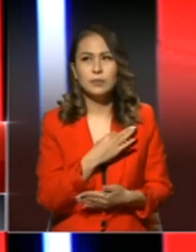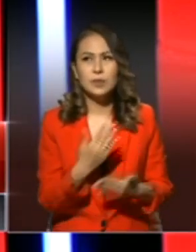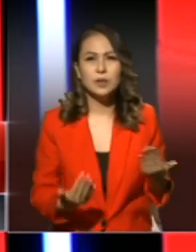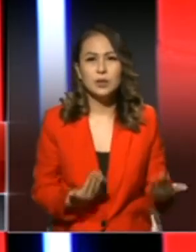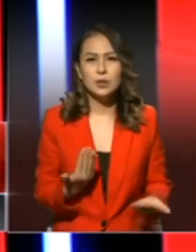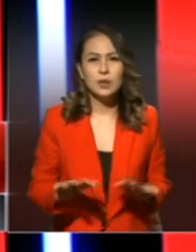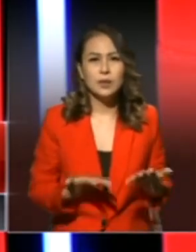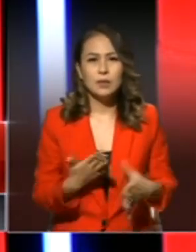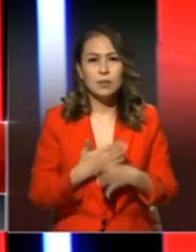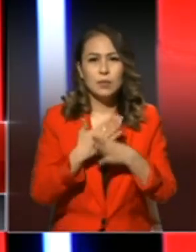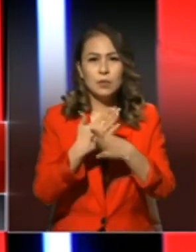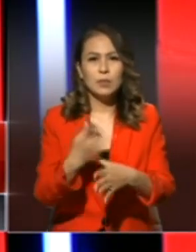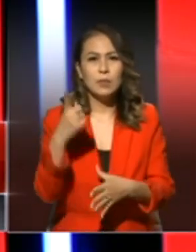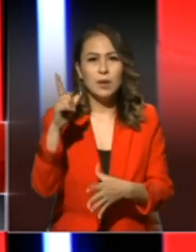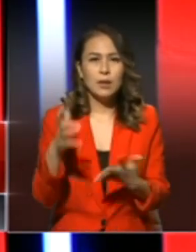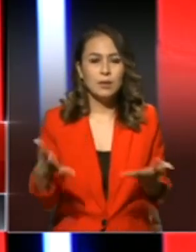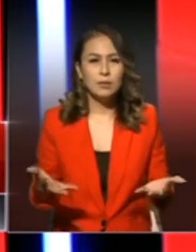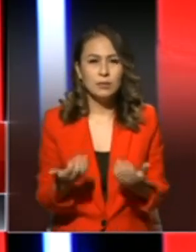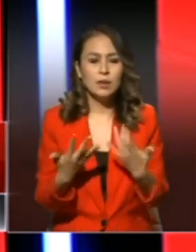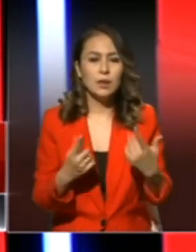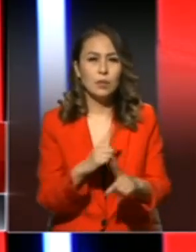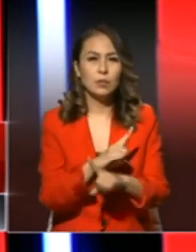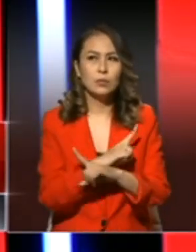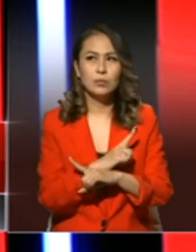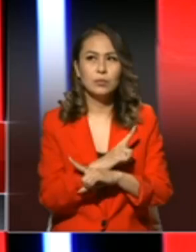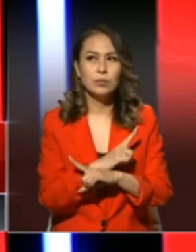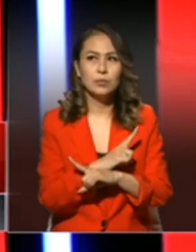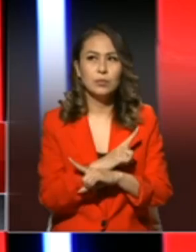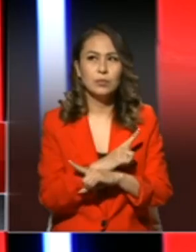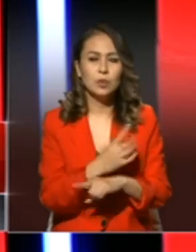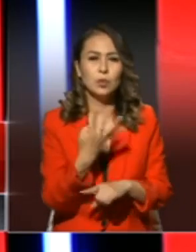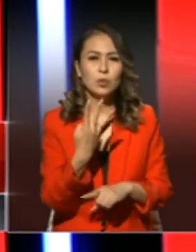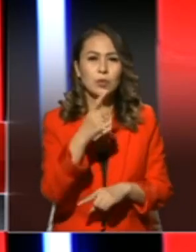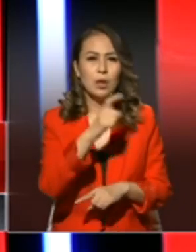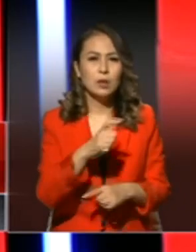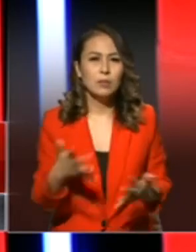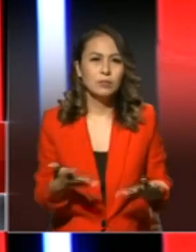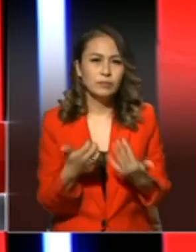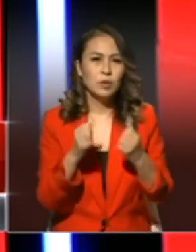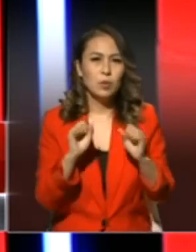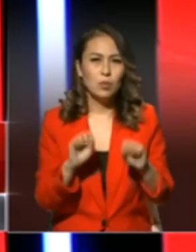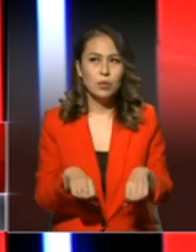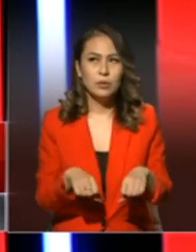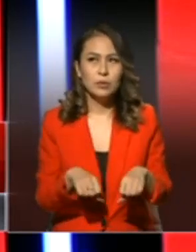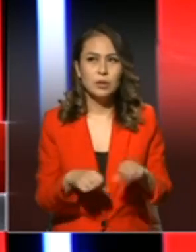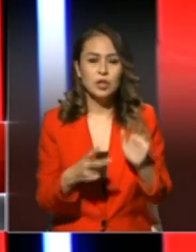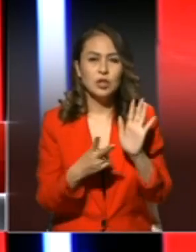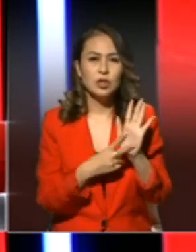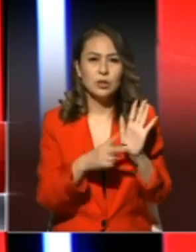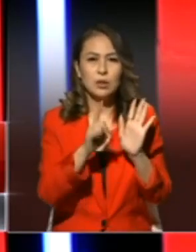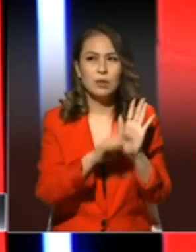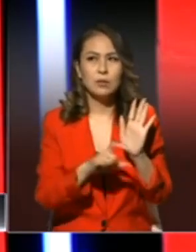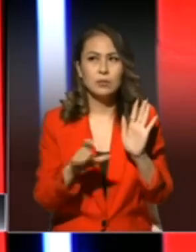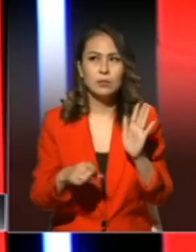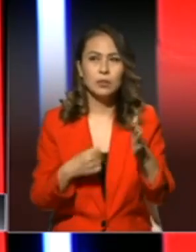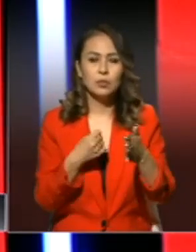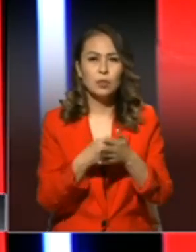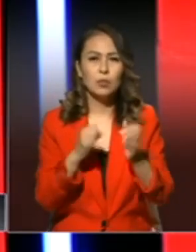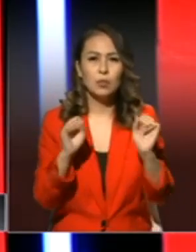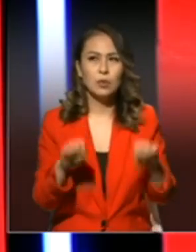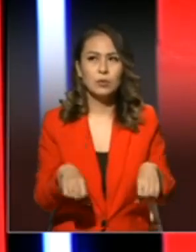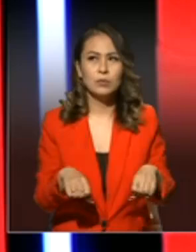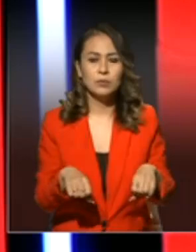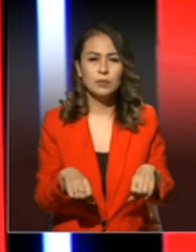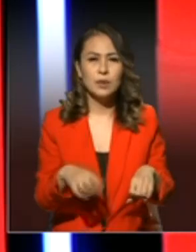донор болсаңыз, бір адамды құтқарасыз, ал мәйіттік донор 4 адамды құтқаратын. жеті адамды құтқаратын, жеті адамға дейін құтқаратын